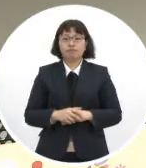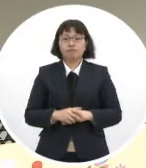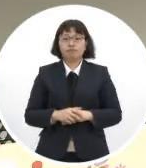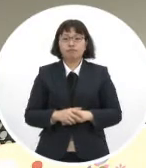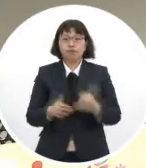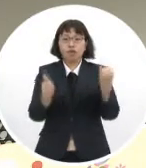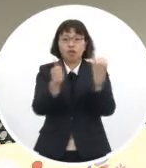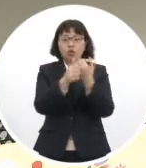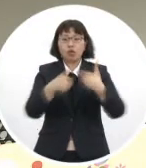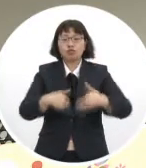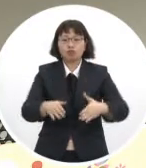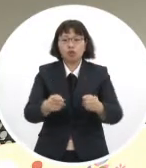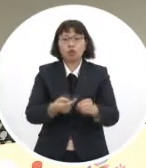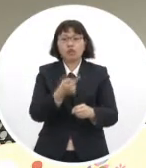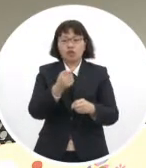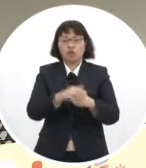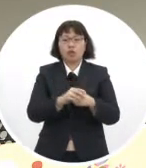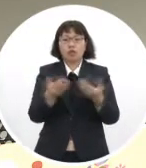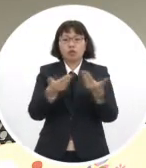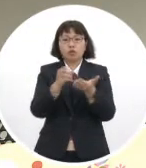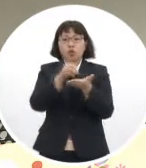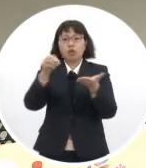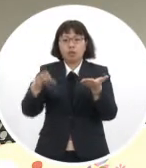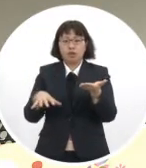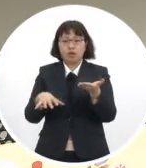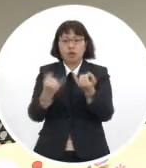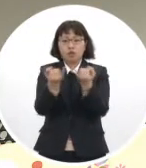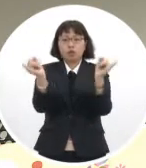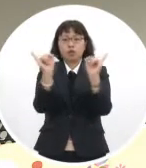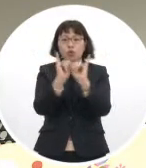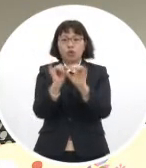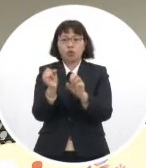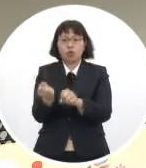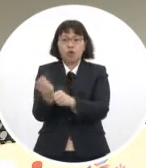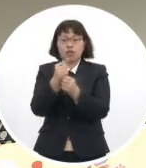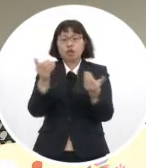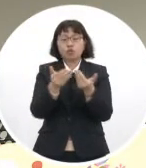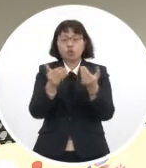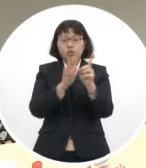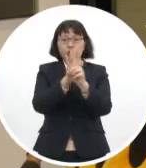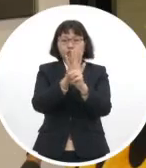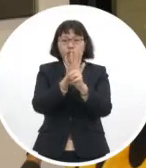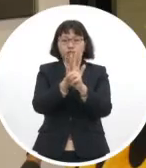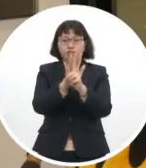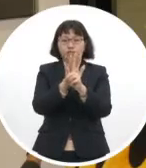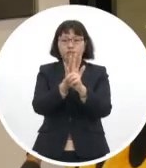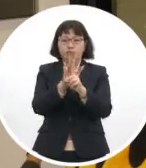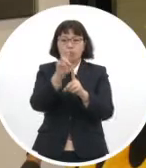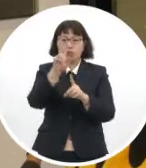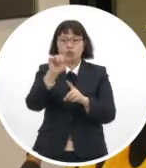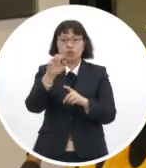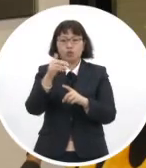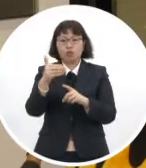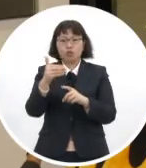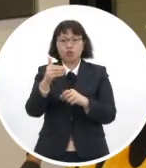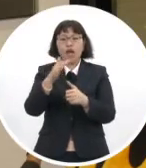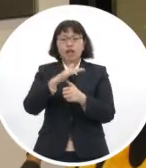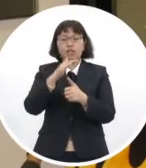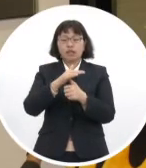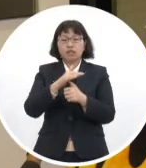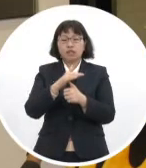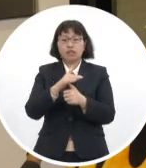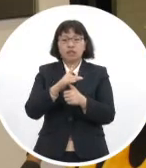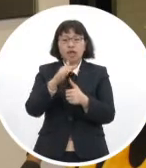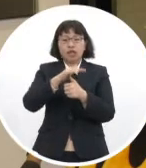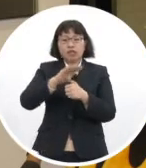結婚や出産などを機に仕事を辞めた女性の再就職を支援するため、ウィンク愛知に愛知子